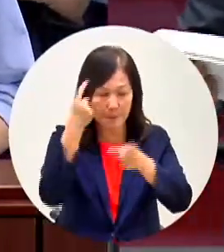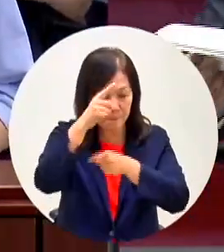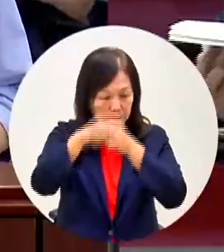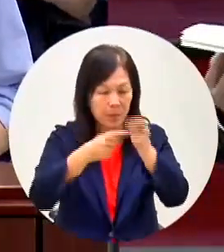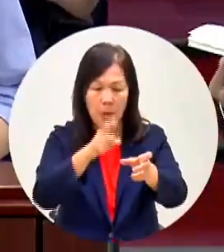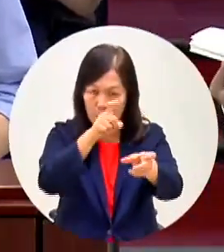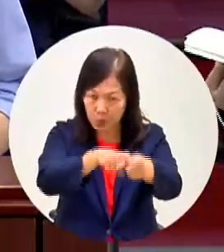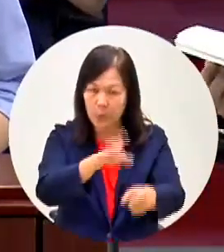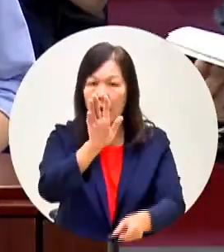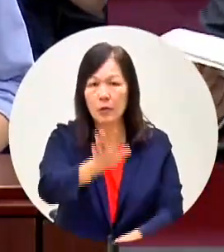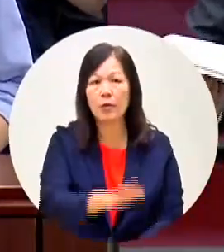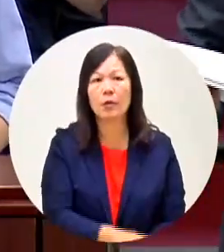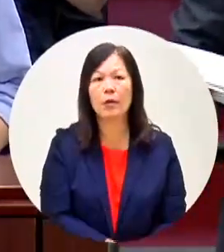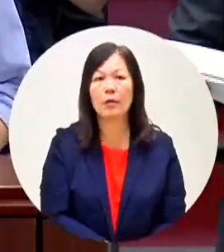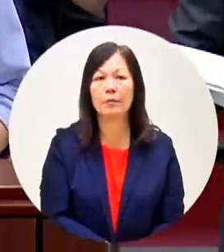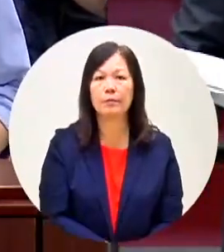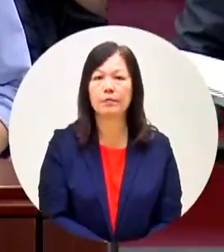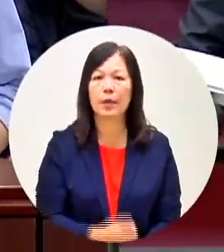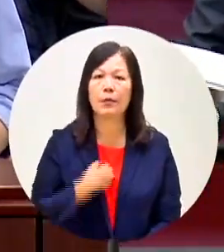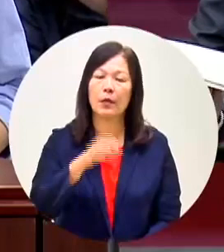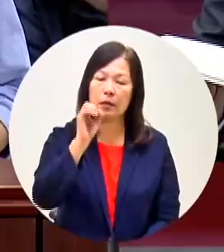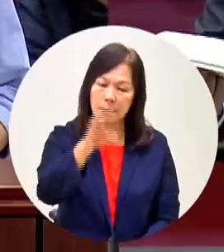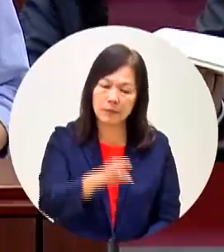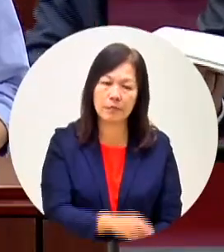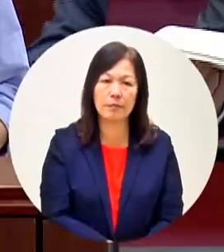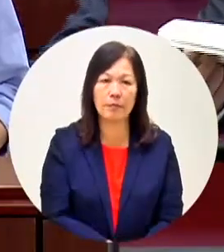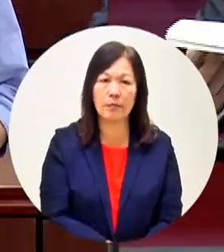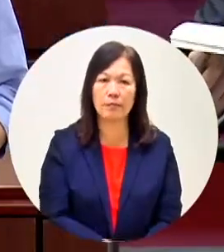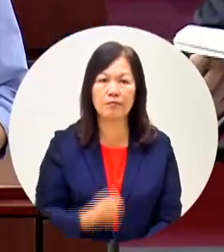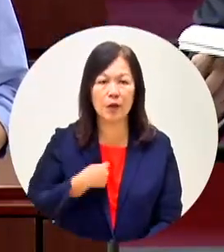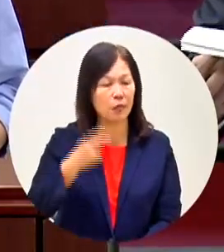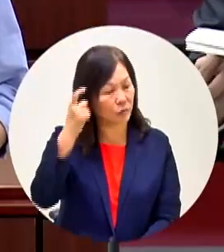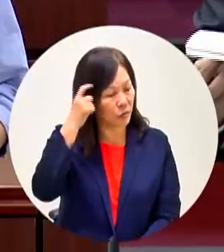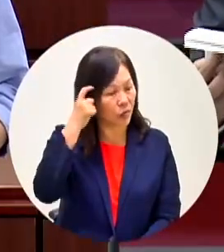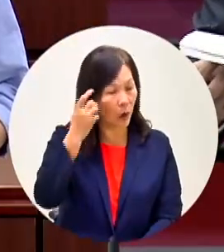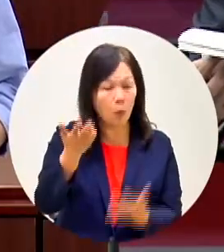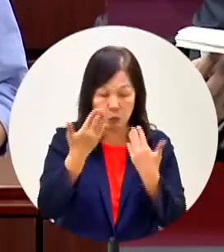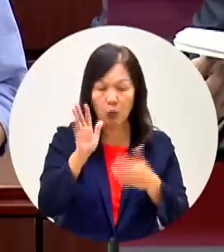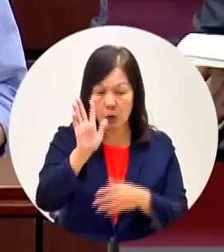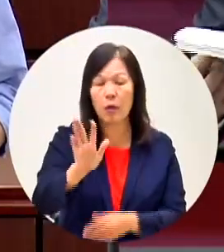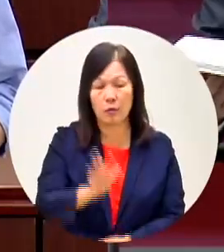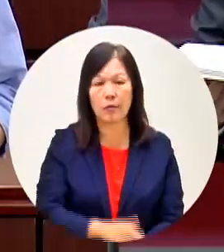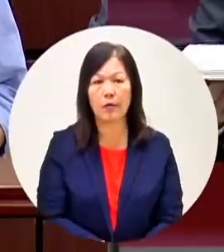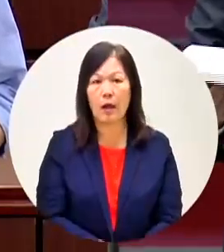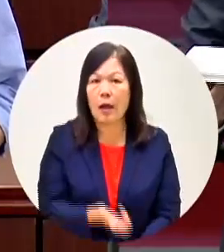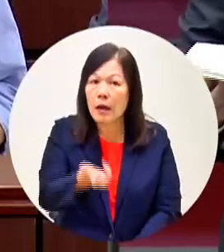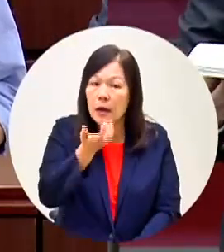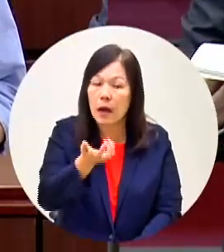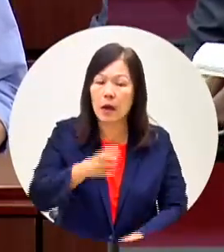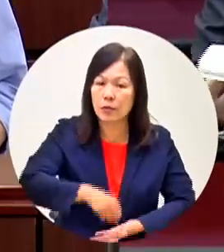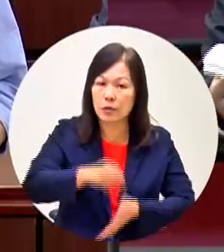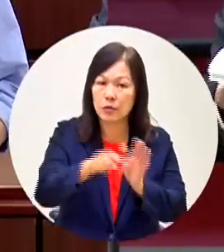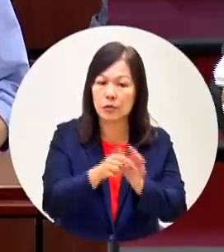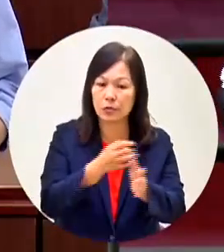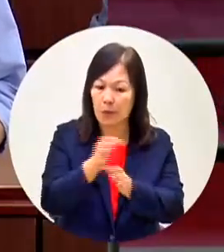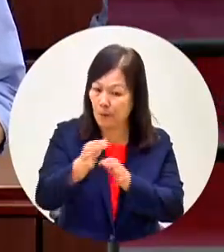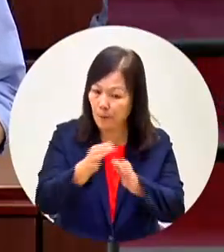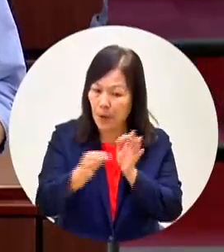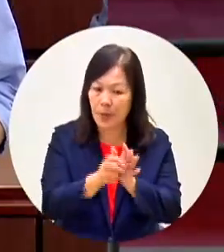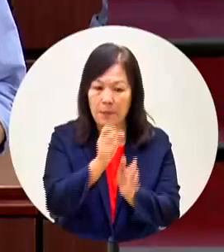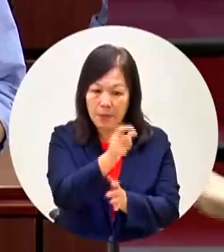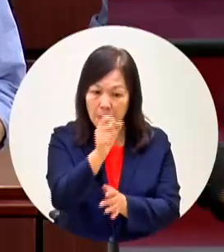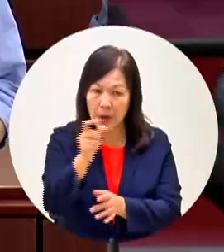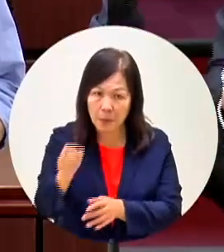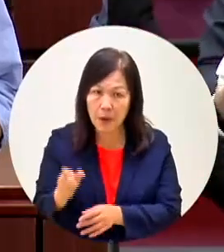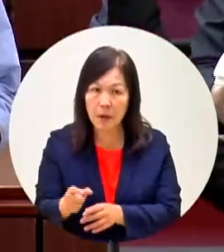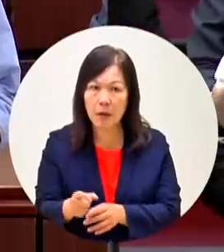报告，我认为我的脑袋还够清楚。刚刚讲这些批发、零售，还有物流、